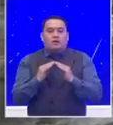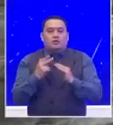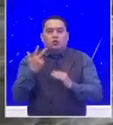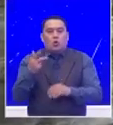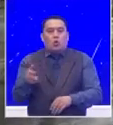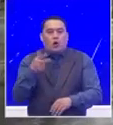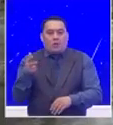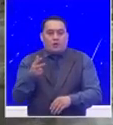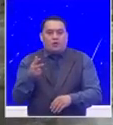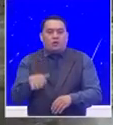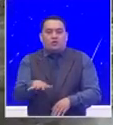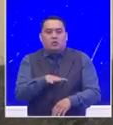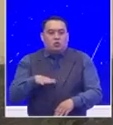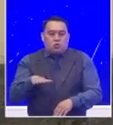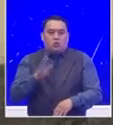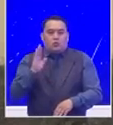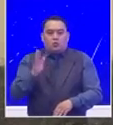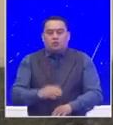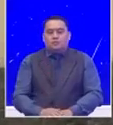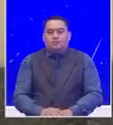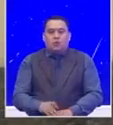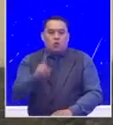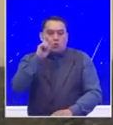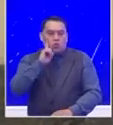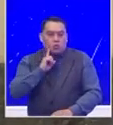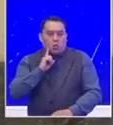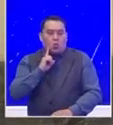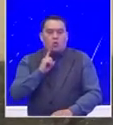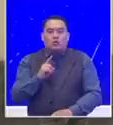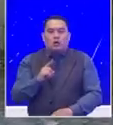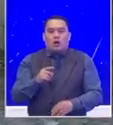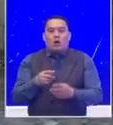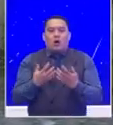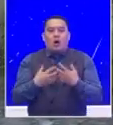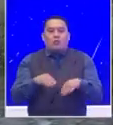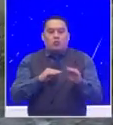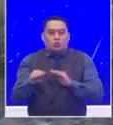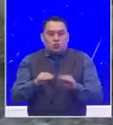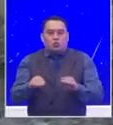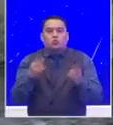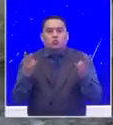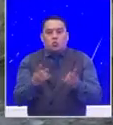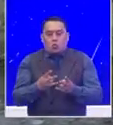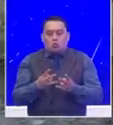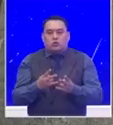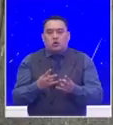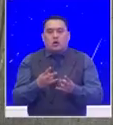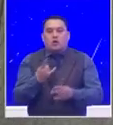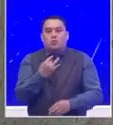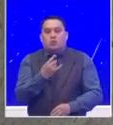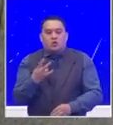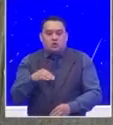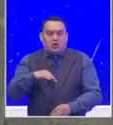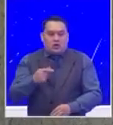камер на территории двора. Конечно, такое удовольствие не из дешевых. На оборудование одного безопасного двора необходимо порядка 500 000